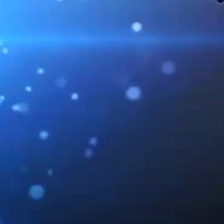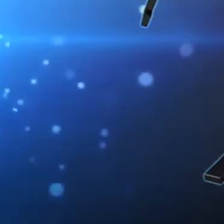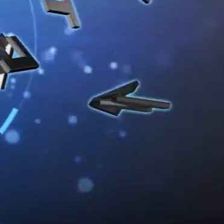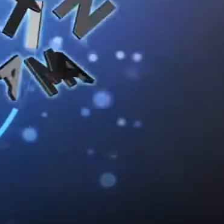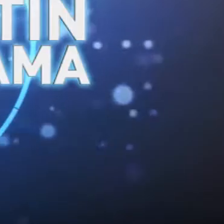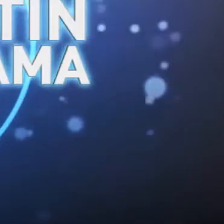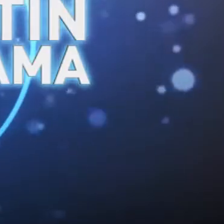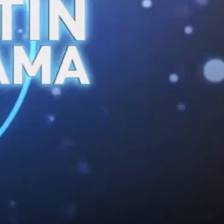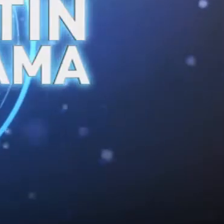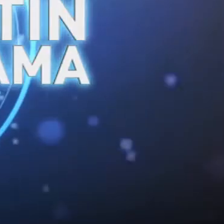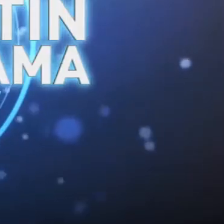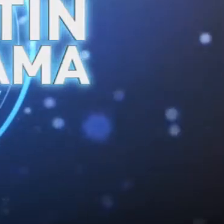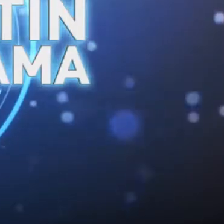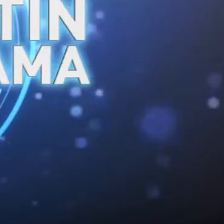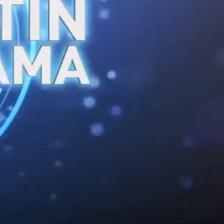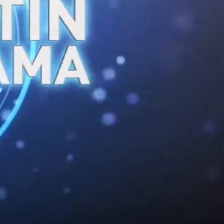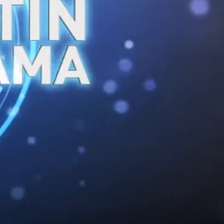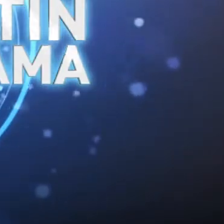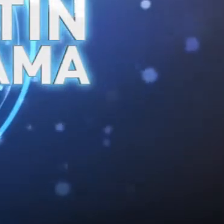size